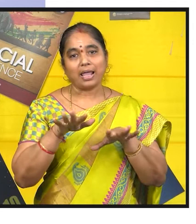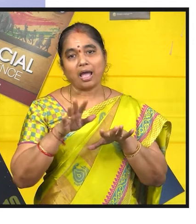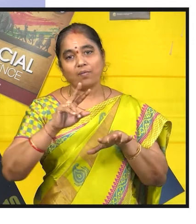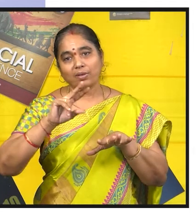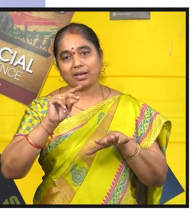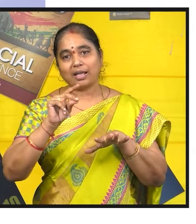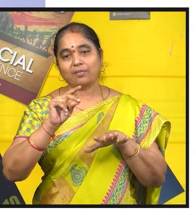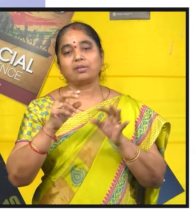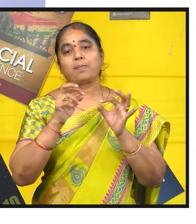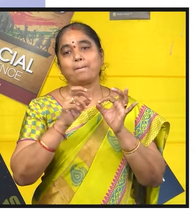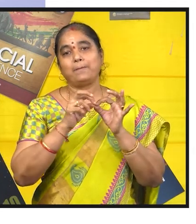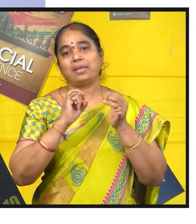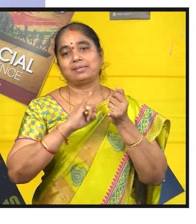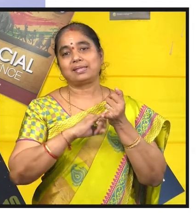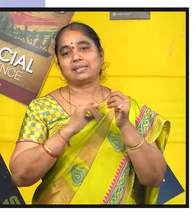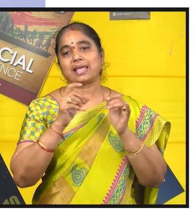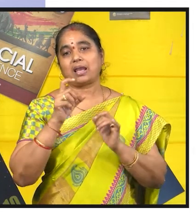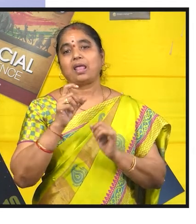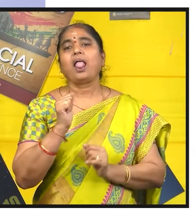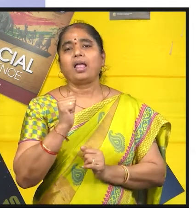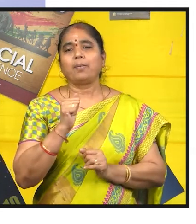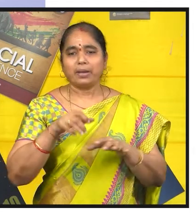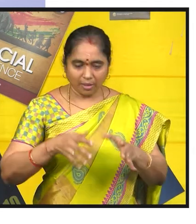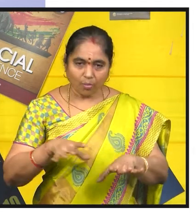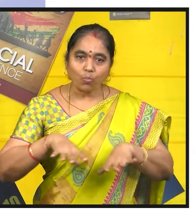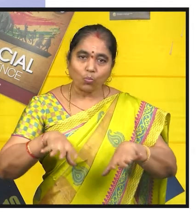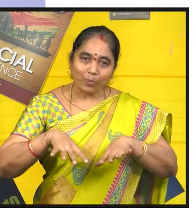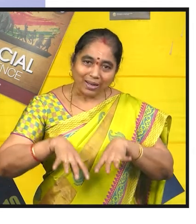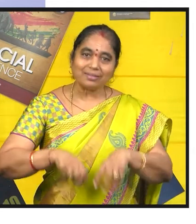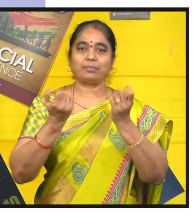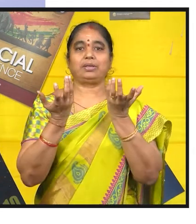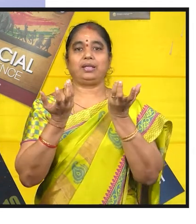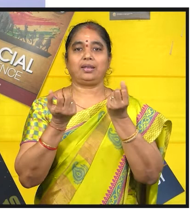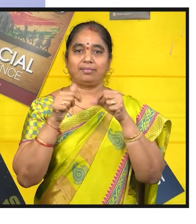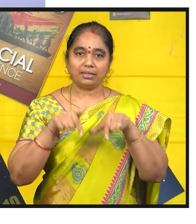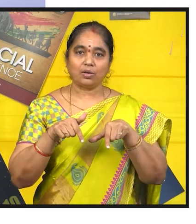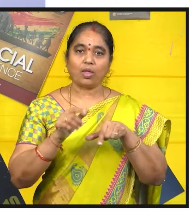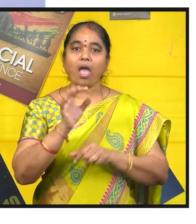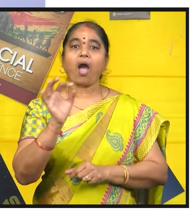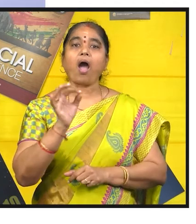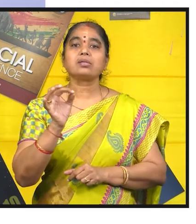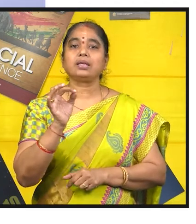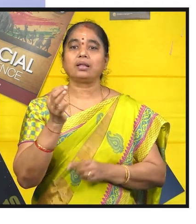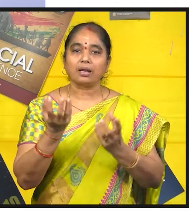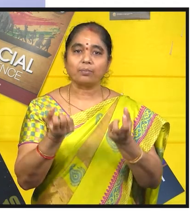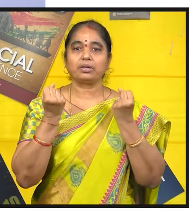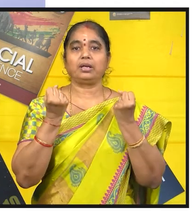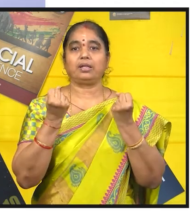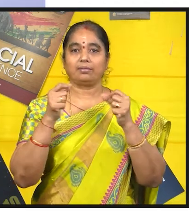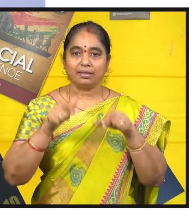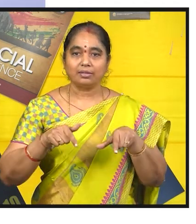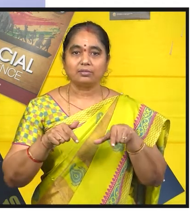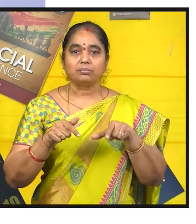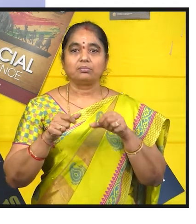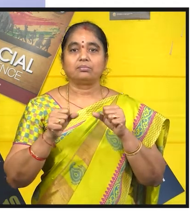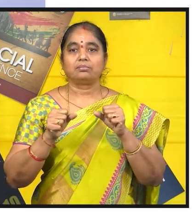மண் தனிமம் என்று வருகிறோம், இது பூமியிலிருந்து கிடைக்கிறது. அப்போ பூமியிலிருந்து கிடைக்கிறதுனால இவைகளினுடைய ஆக்சைடுகளாக கிடைக்கிறது,